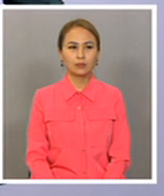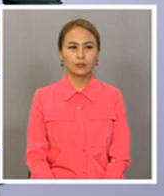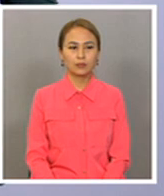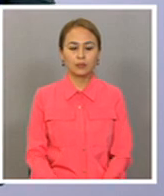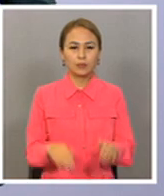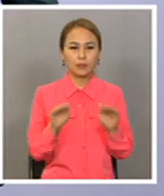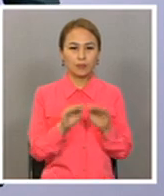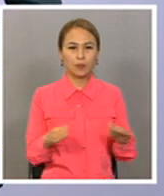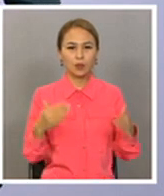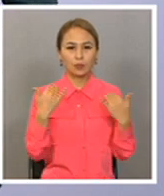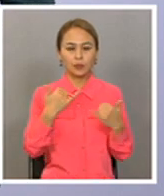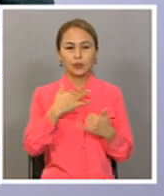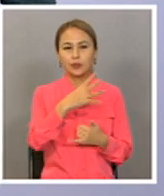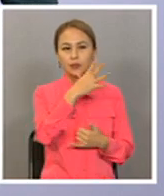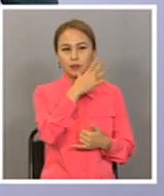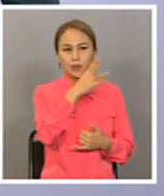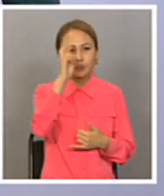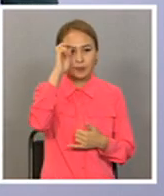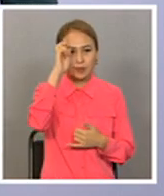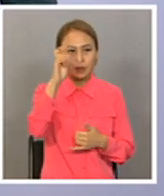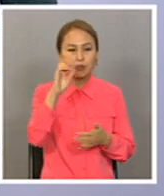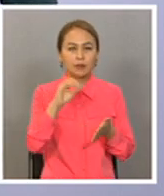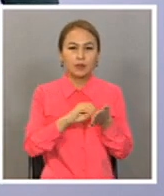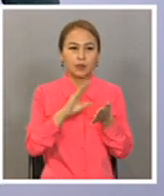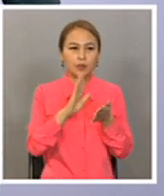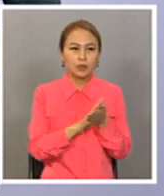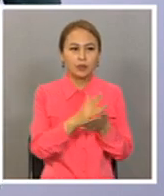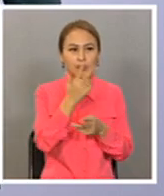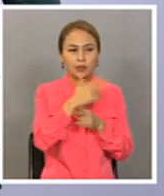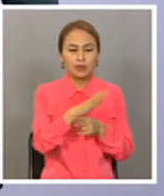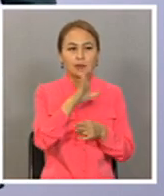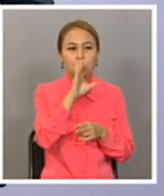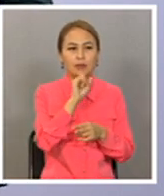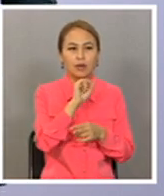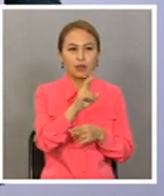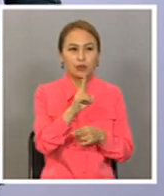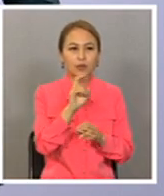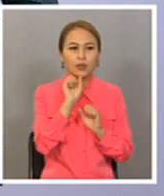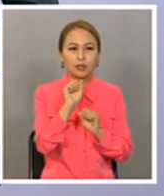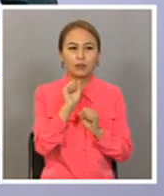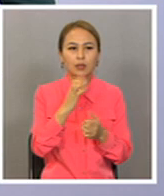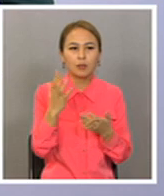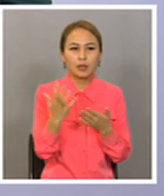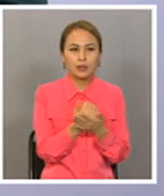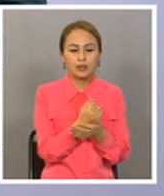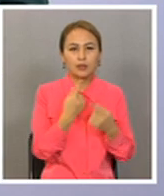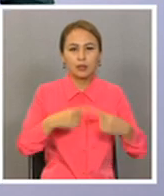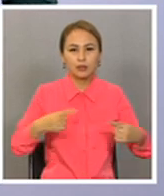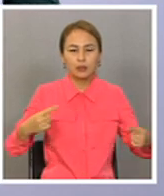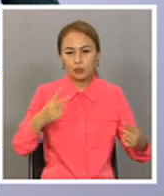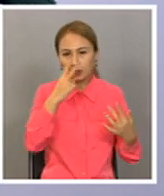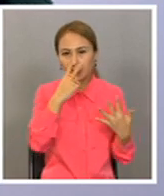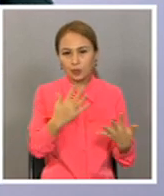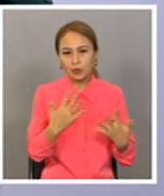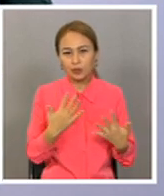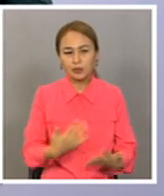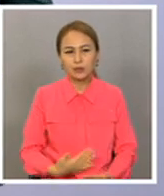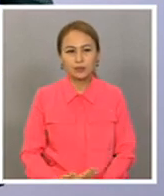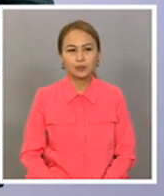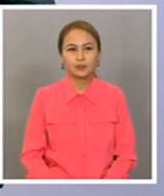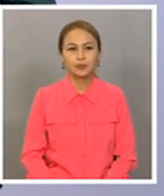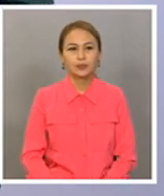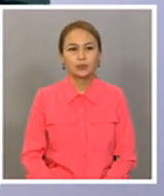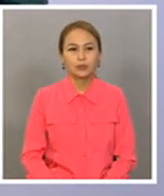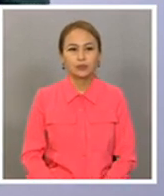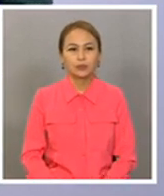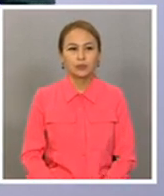Балалар, бүгінгі таңда мемлекеттік рәміздер өрнектерінде сақ қорғанынан табылған заттардың көрінісі